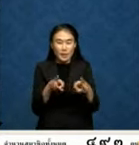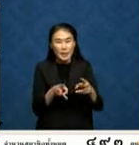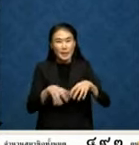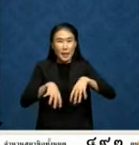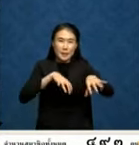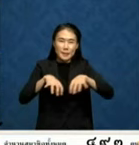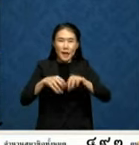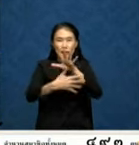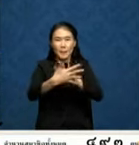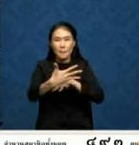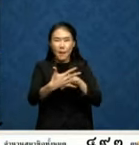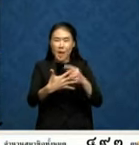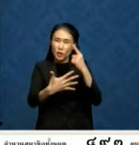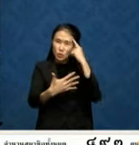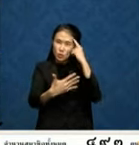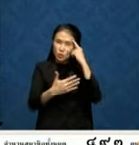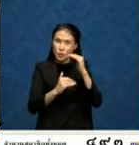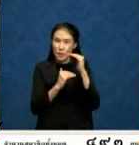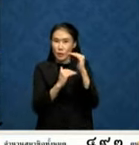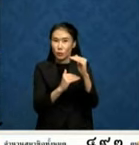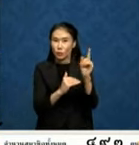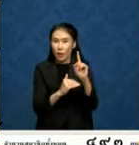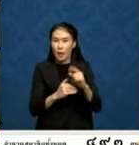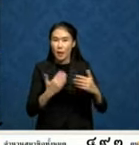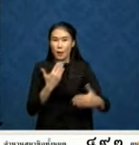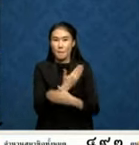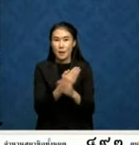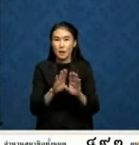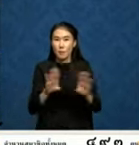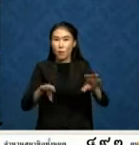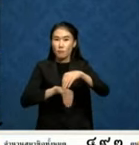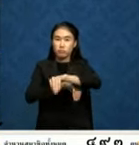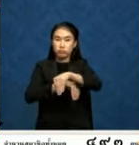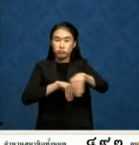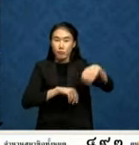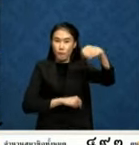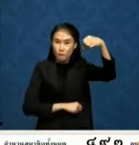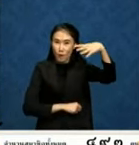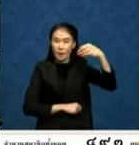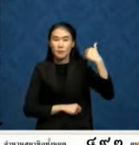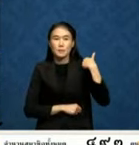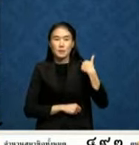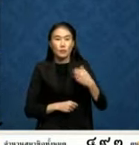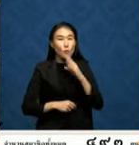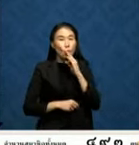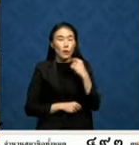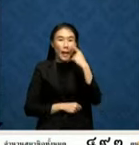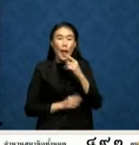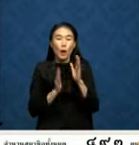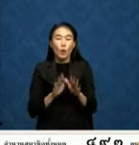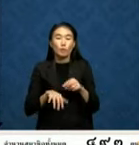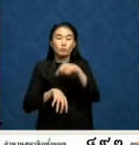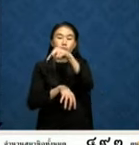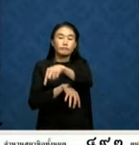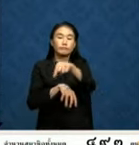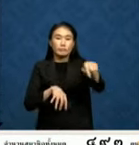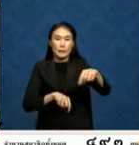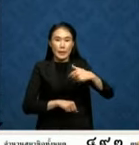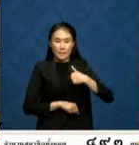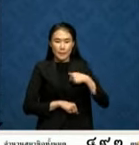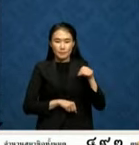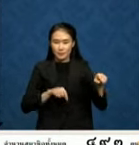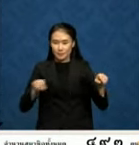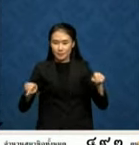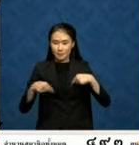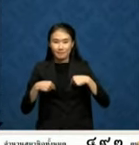ทำข้อกำหนดการเปิดใช้ระบบโครงข่ายไฟฟ้าสำหรับบุคคลที่3หรือที่เรียกว่า Third